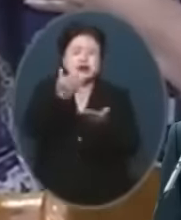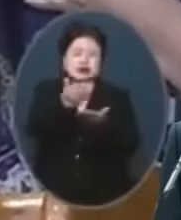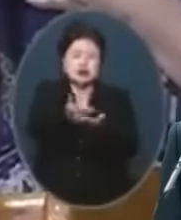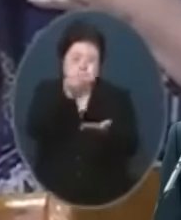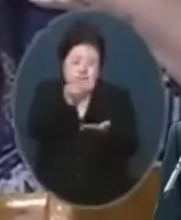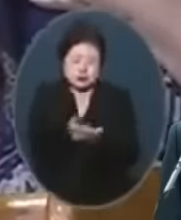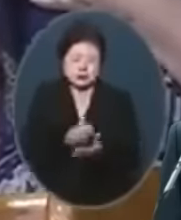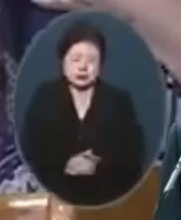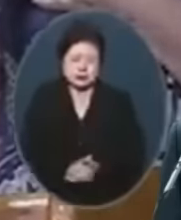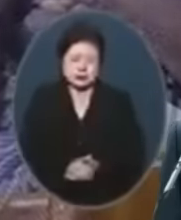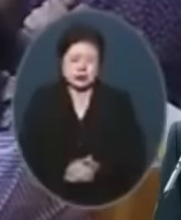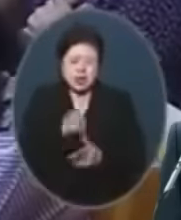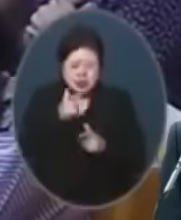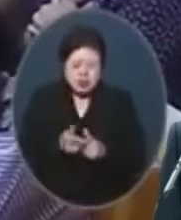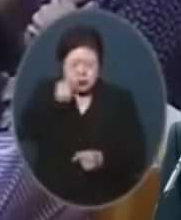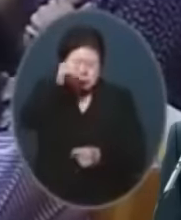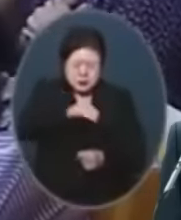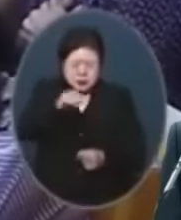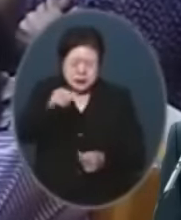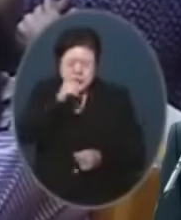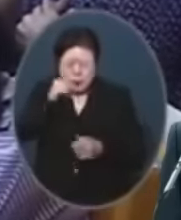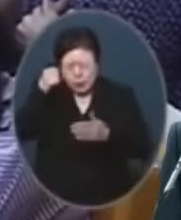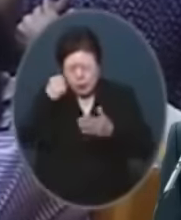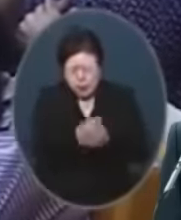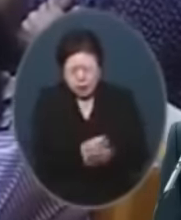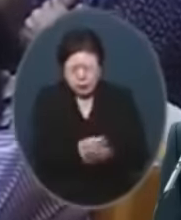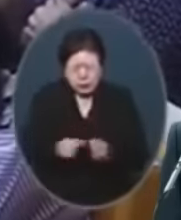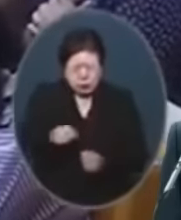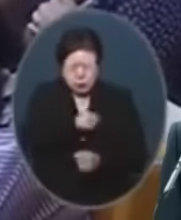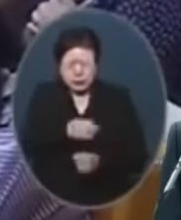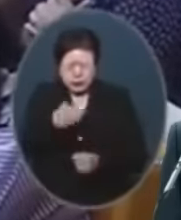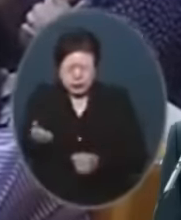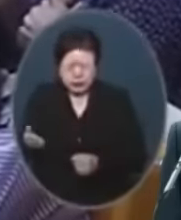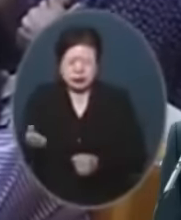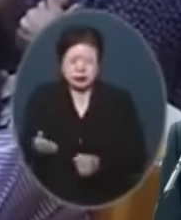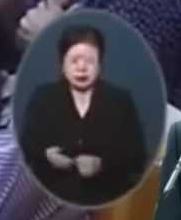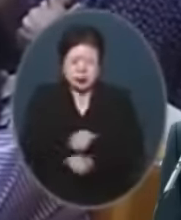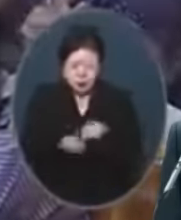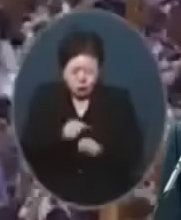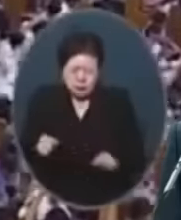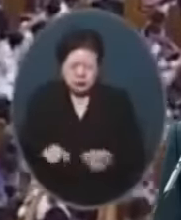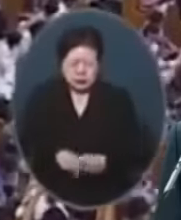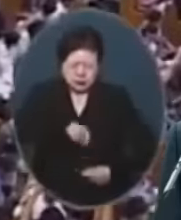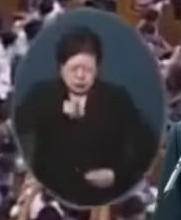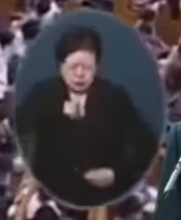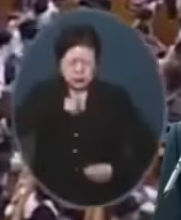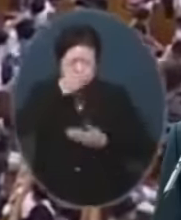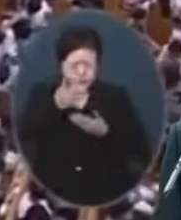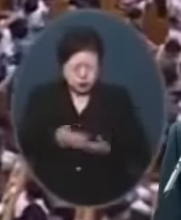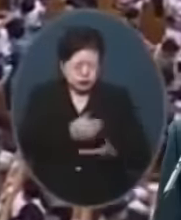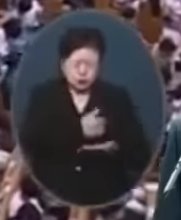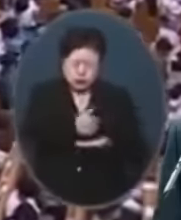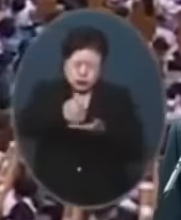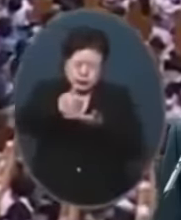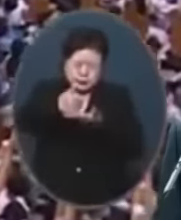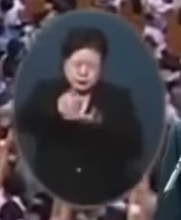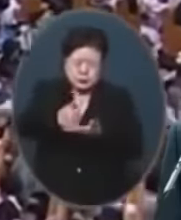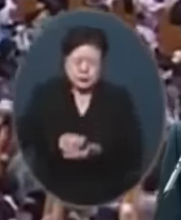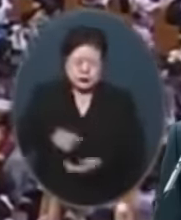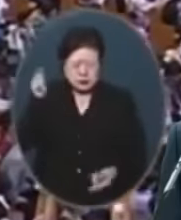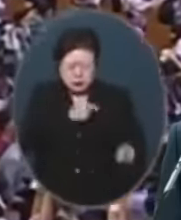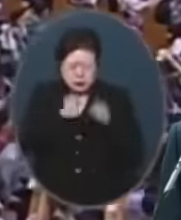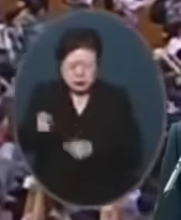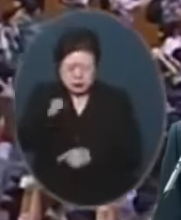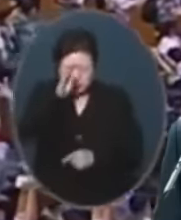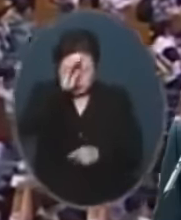주시옵소서. 예수님이 십자가에 못 박혀 몸짓고 피 흘려 용서와 의로움을 주신 주님, 채찍에